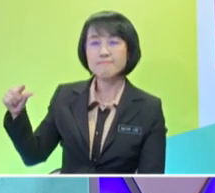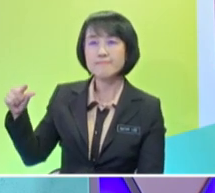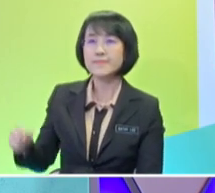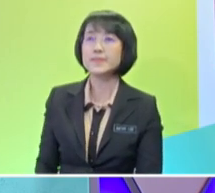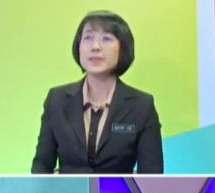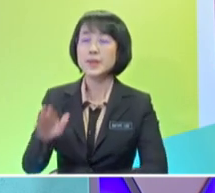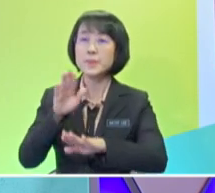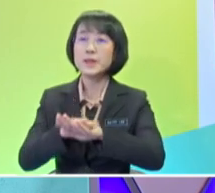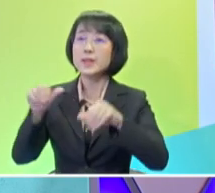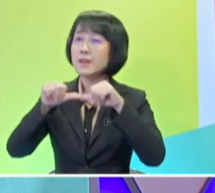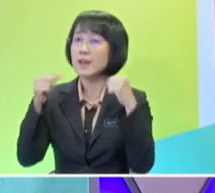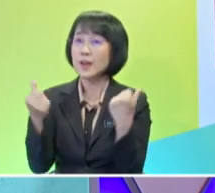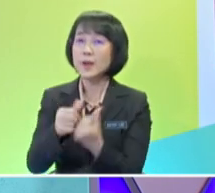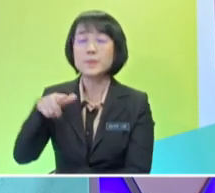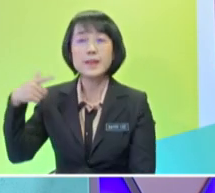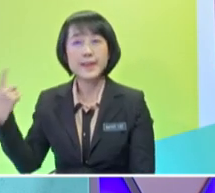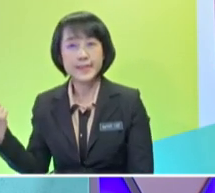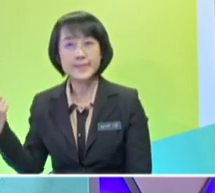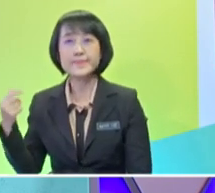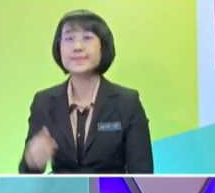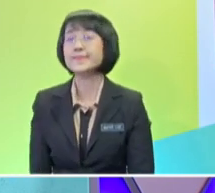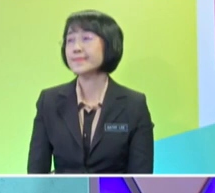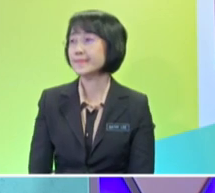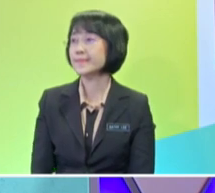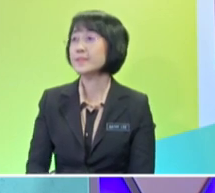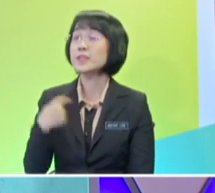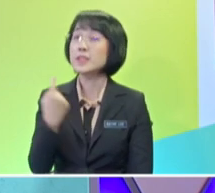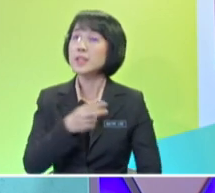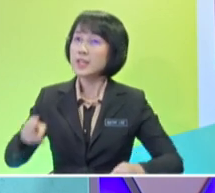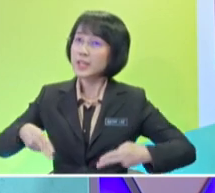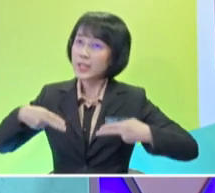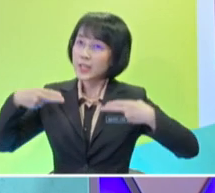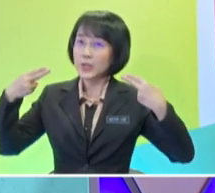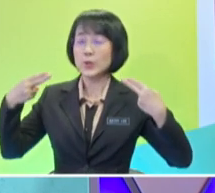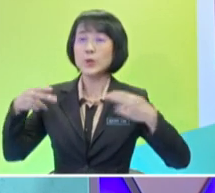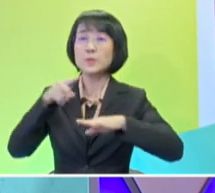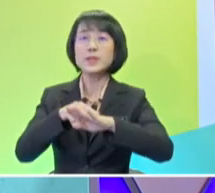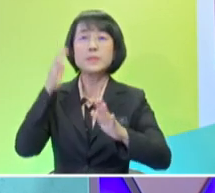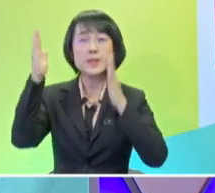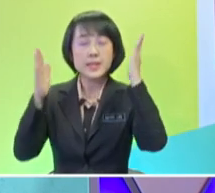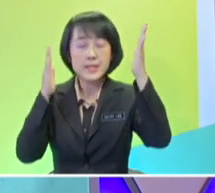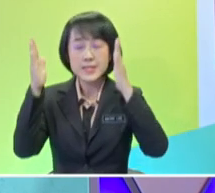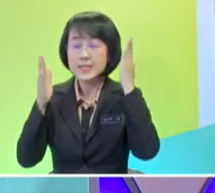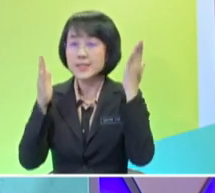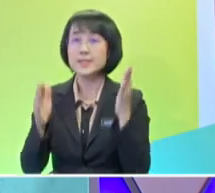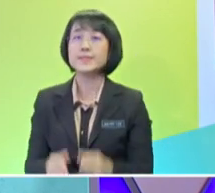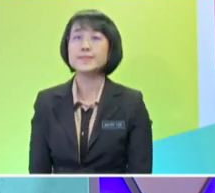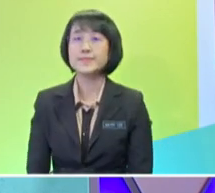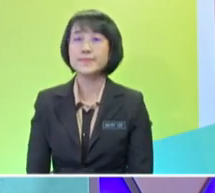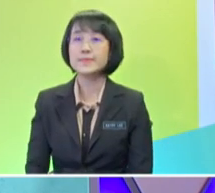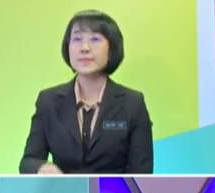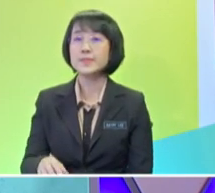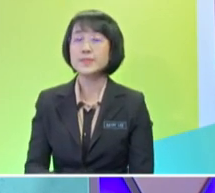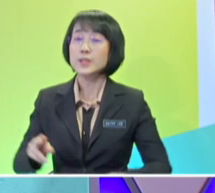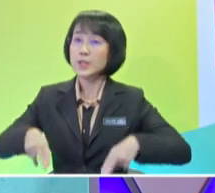sesuatu kaum di Malaysia ini kenapa kita hidup di bawah satu payung yang sama jadi kita hidup sebagai satu